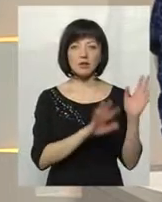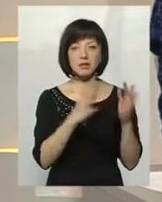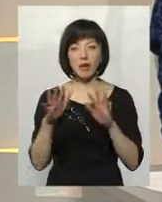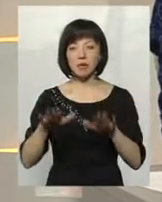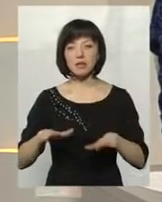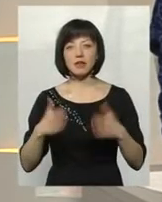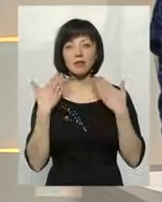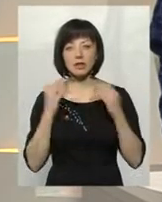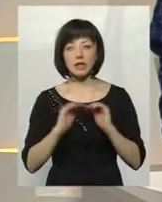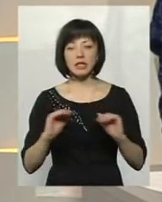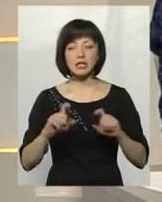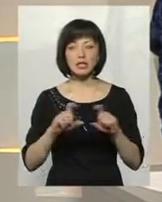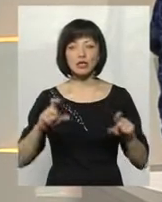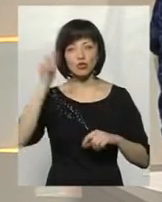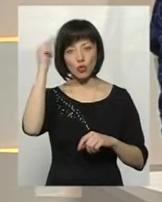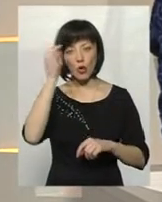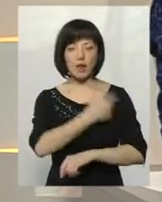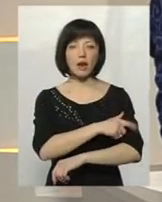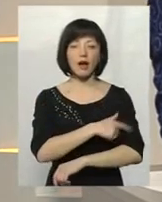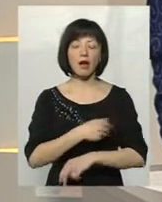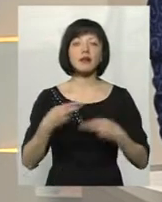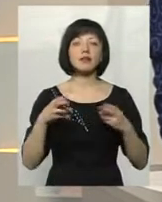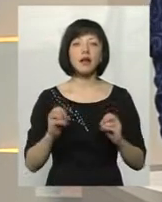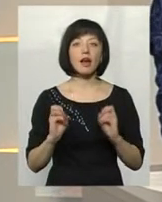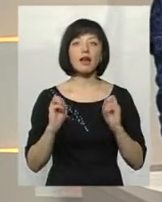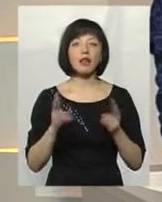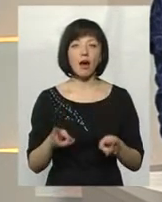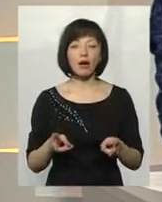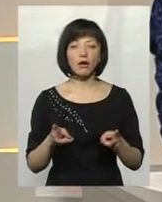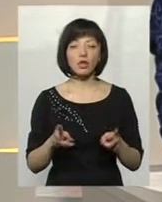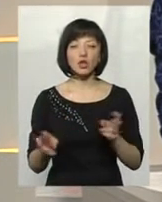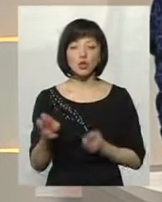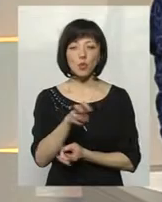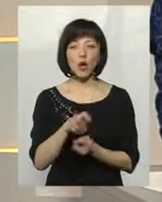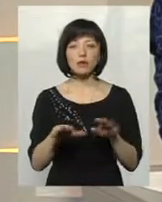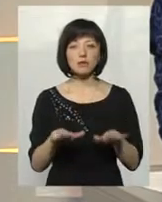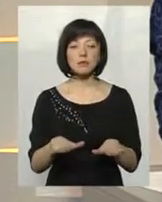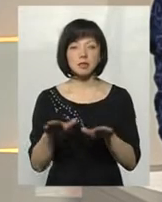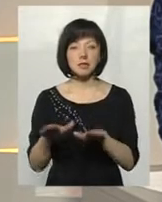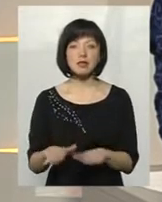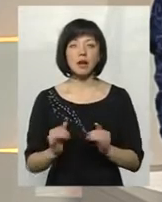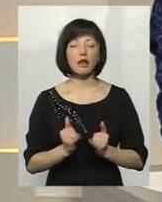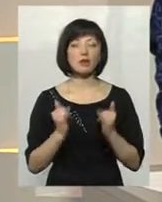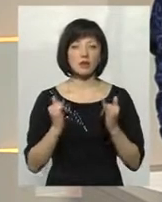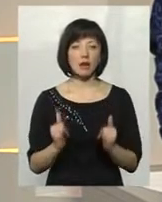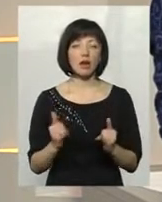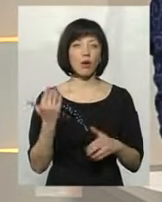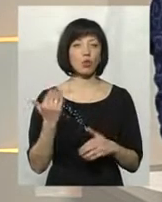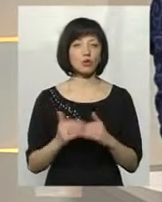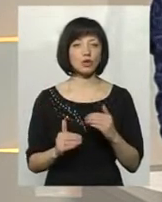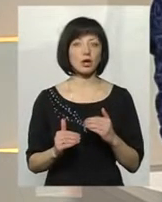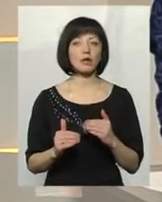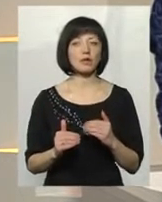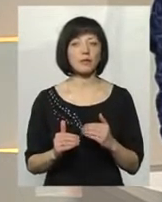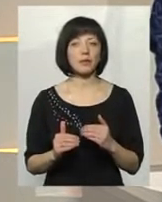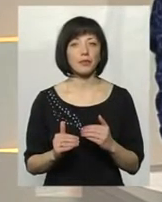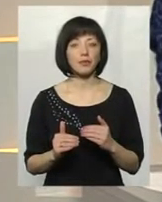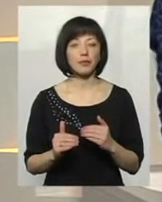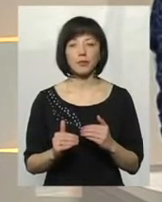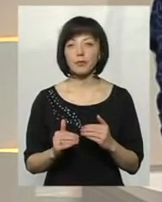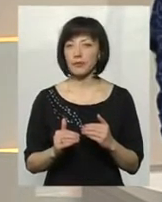відпочинку, дитсадки, школи, лікарні. Де і як шукати місця для уже, власне,